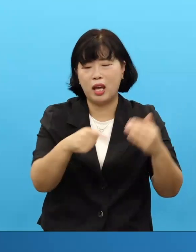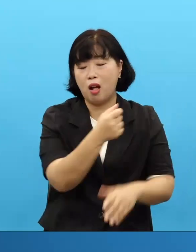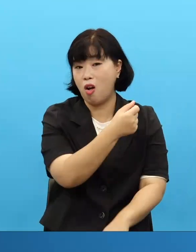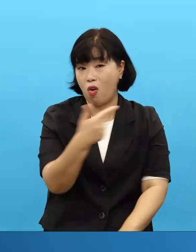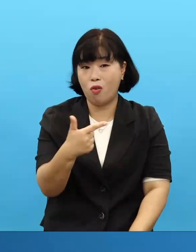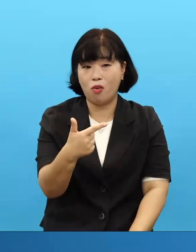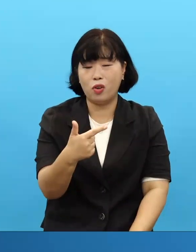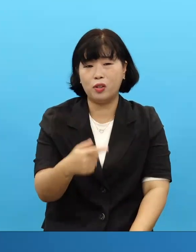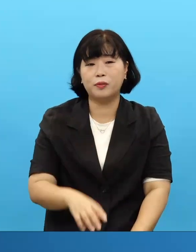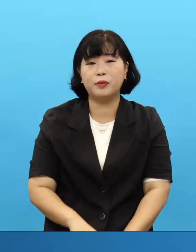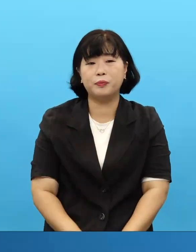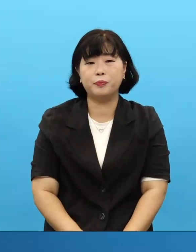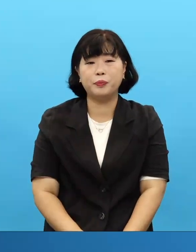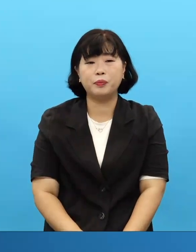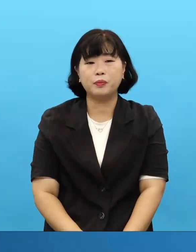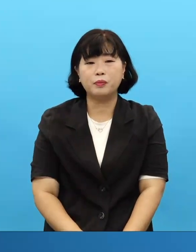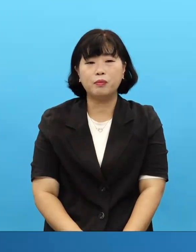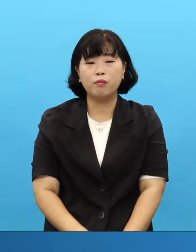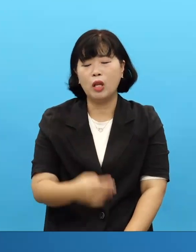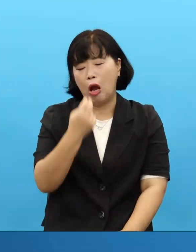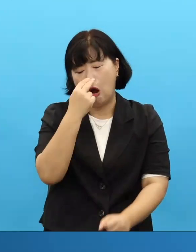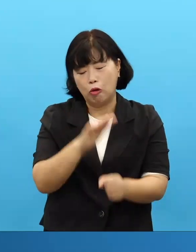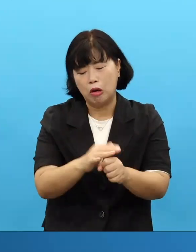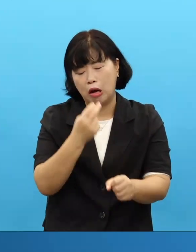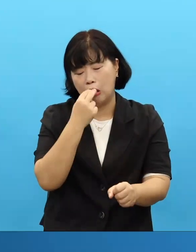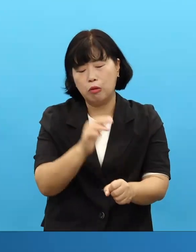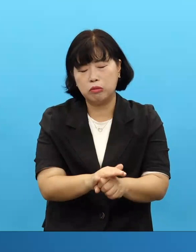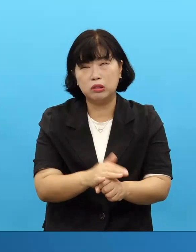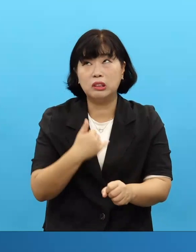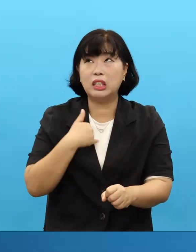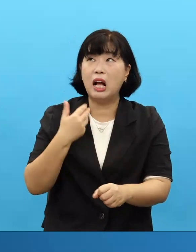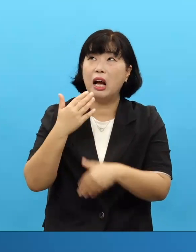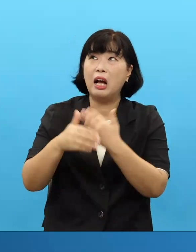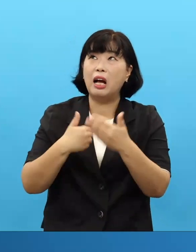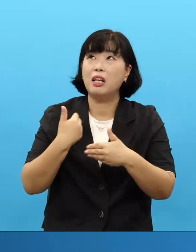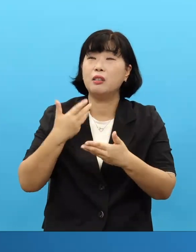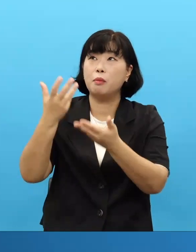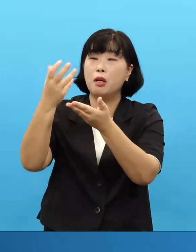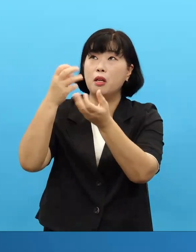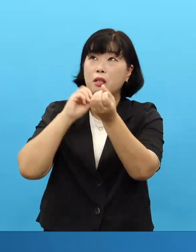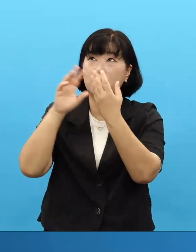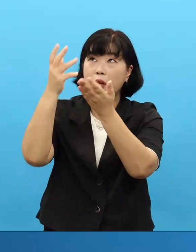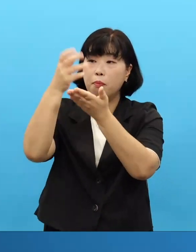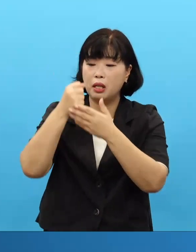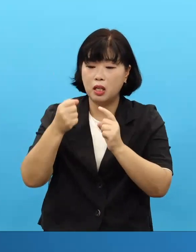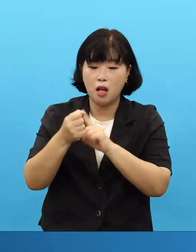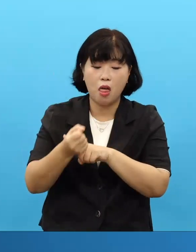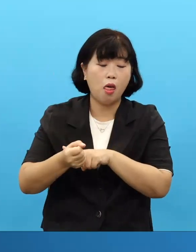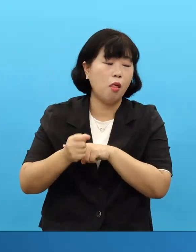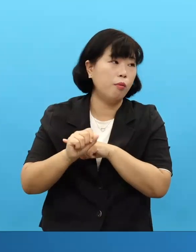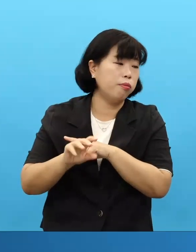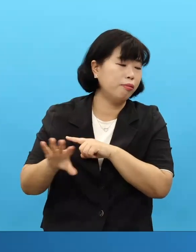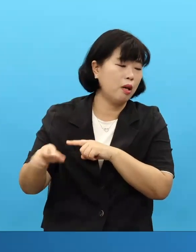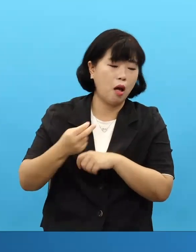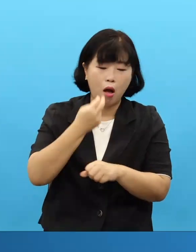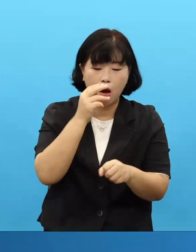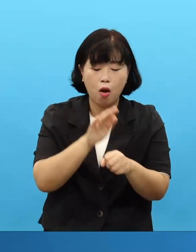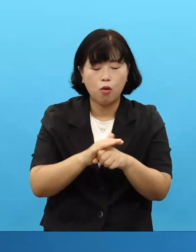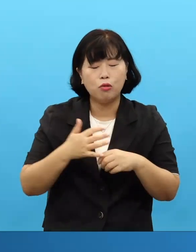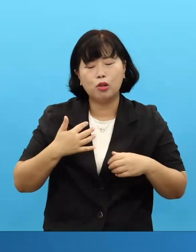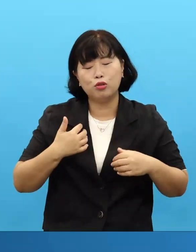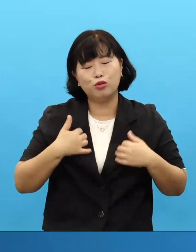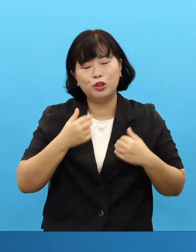us. 그래서 억울하게 못 누리는 겁니다. And that's why it's heartbreaking that we're not able to enjoy this. 네,